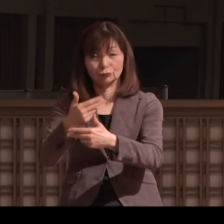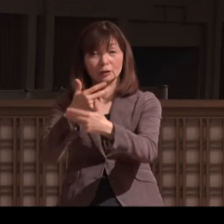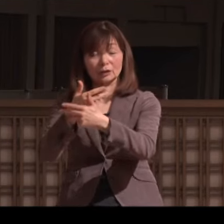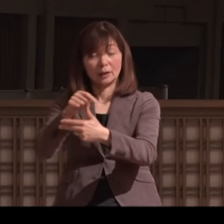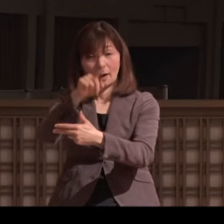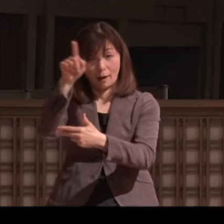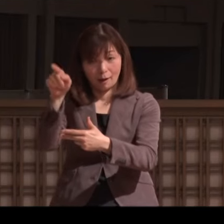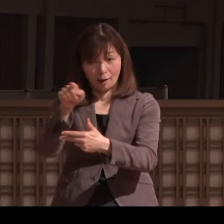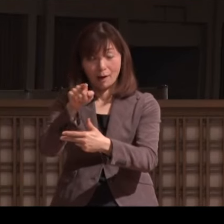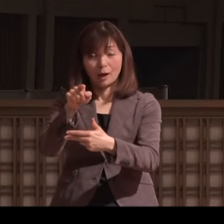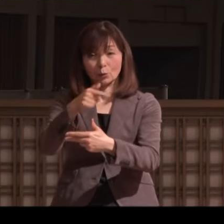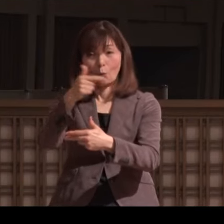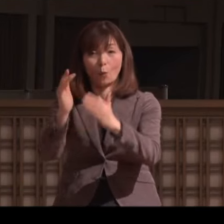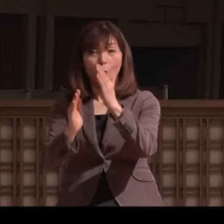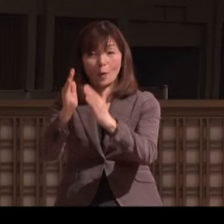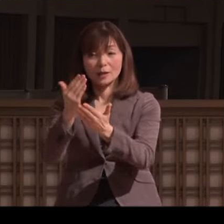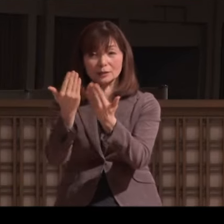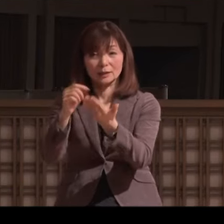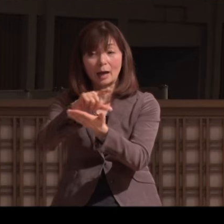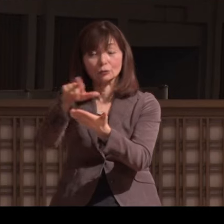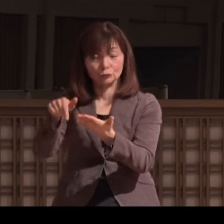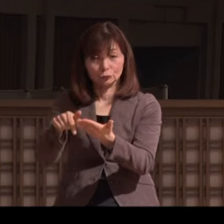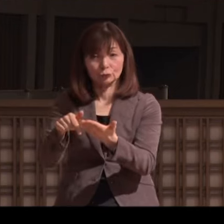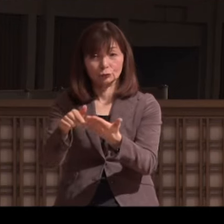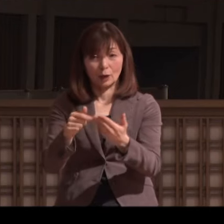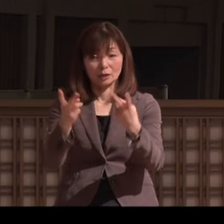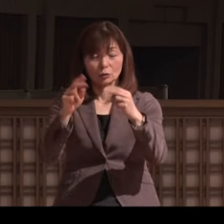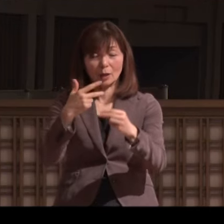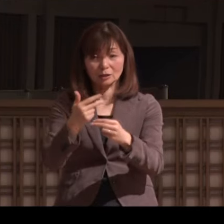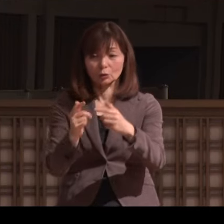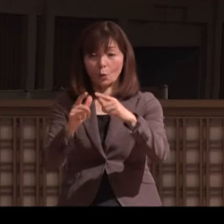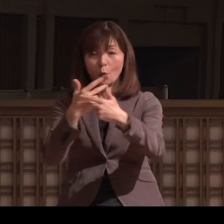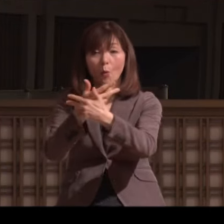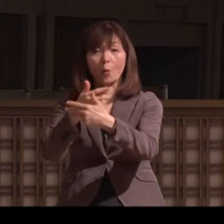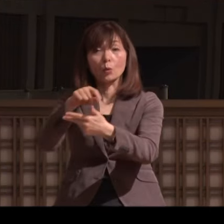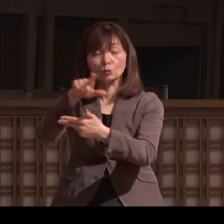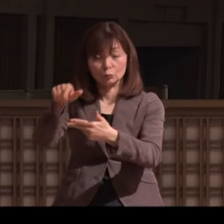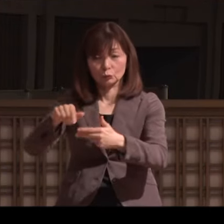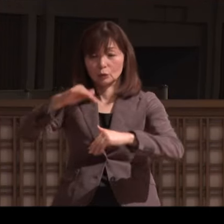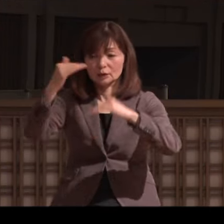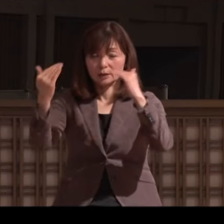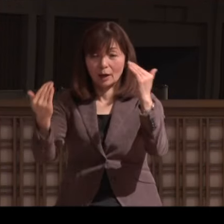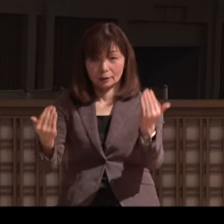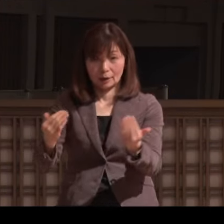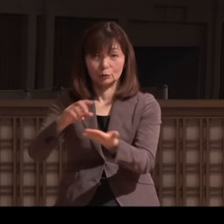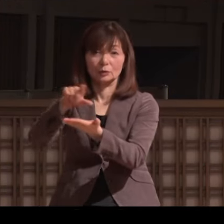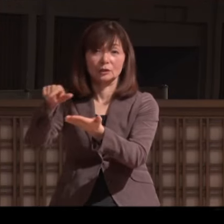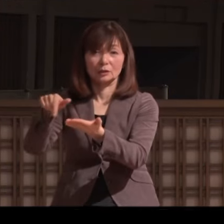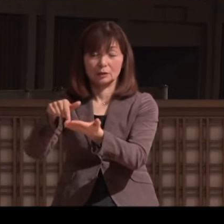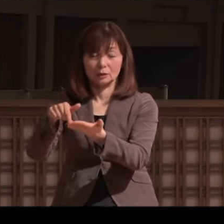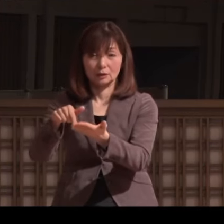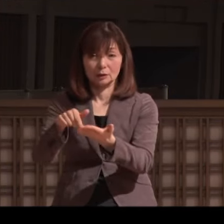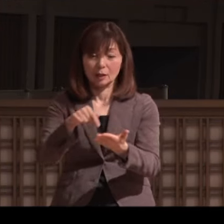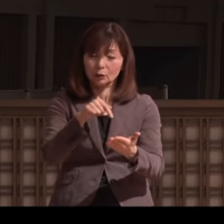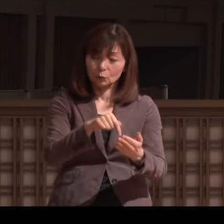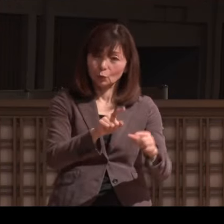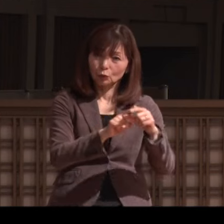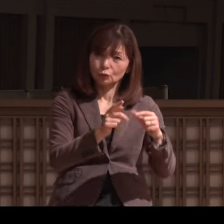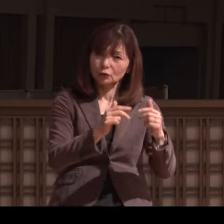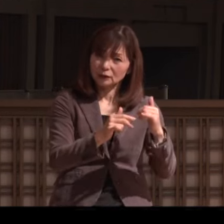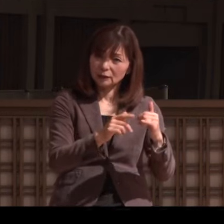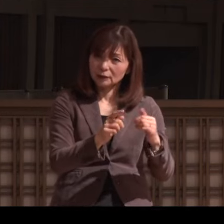でありますがそこの大林市学区は広島市の北部に位置するいわゆる中産艦地域であります広島市の都市県からは